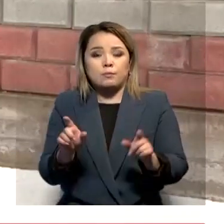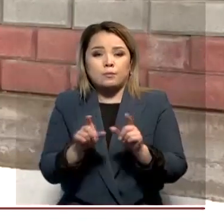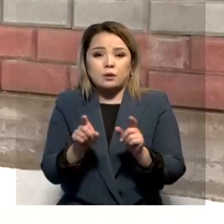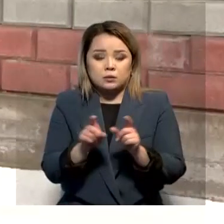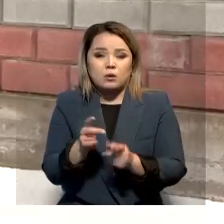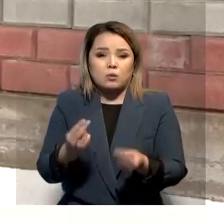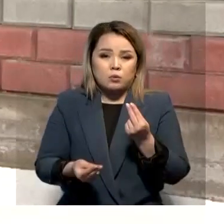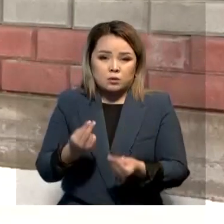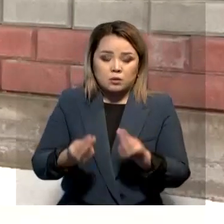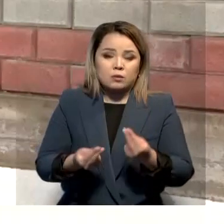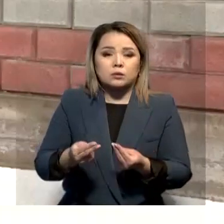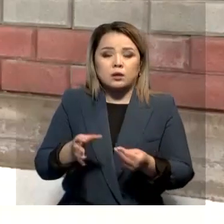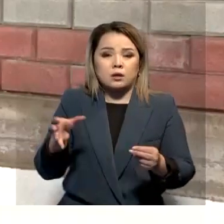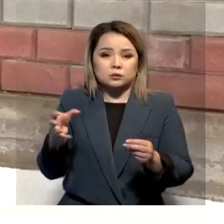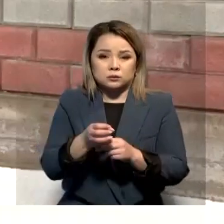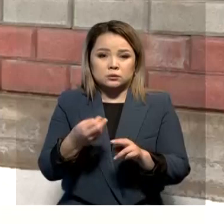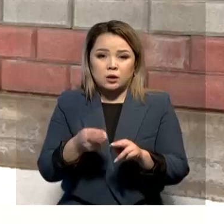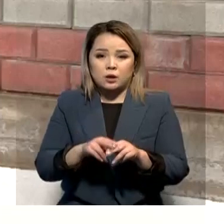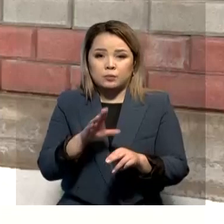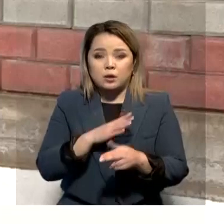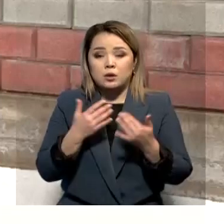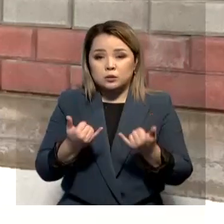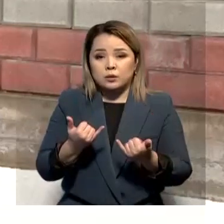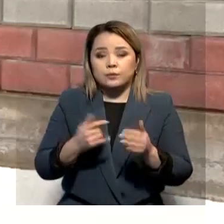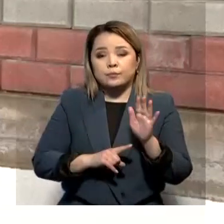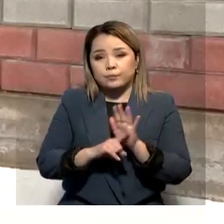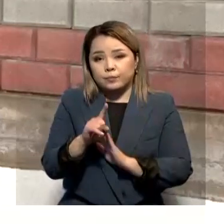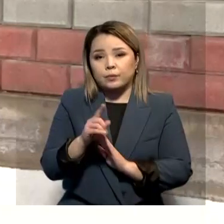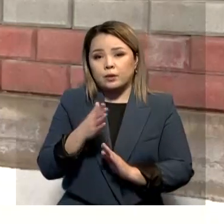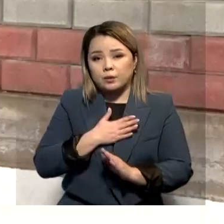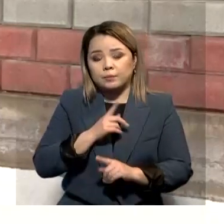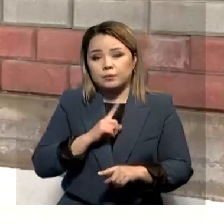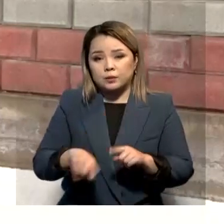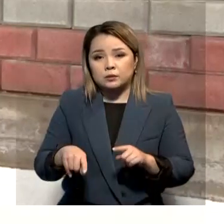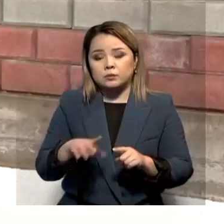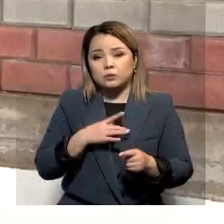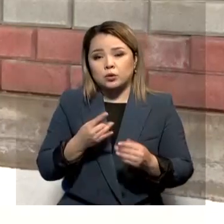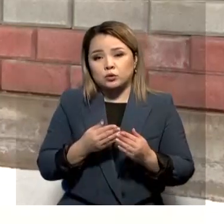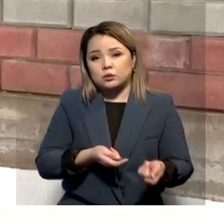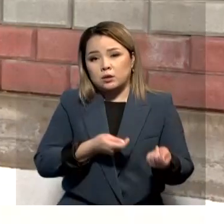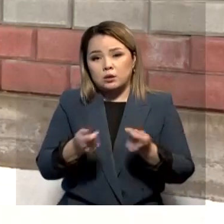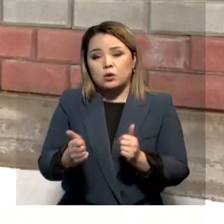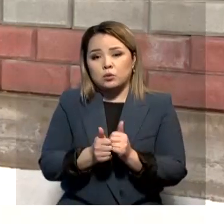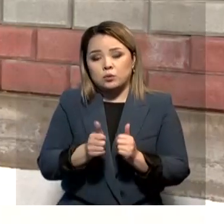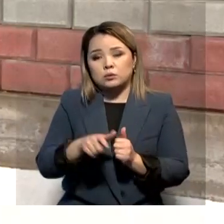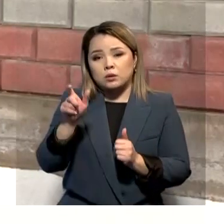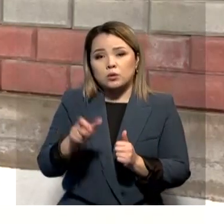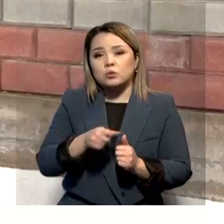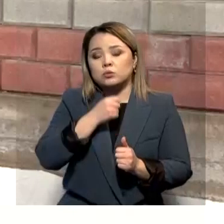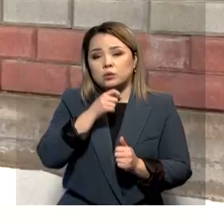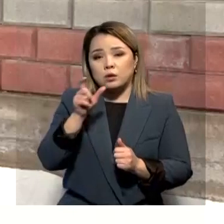жүр. Сол өзі тістеп алды. Содан кейін мен үйге айтып біреу көтеріп алып келді, қарасы көрші кісі үлкен